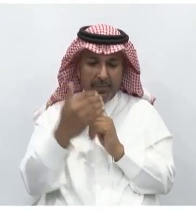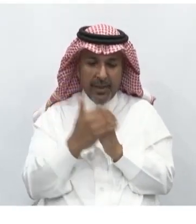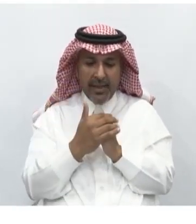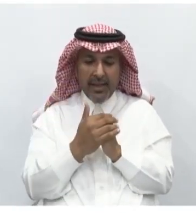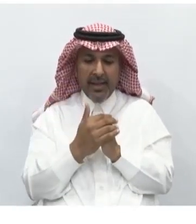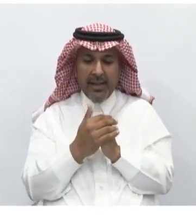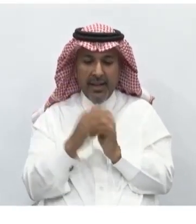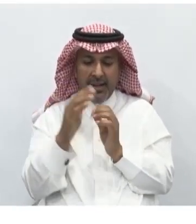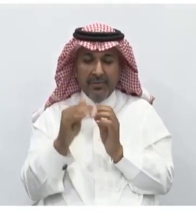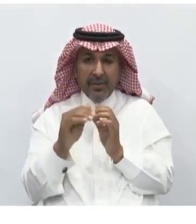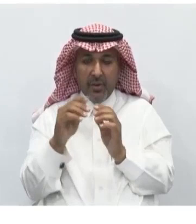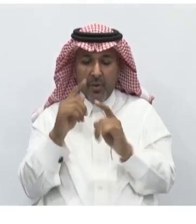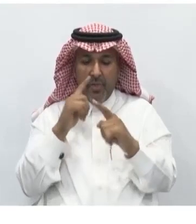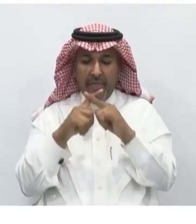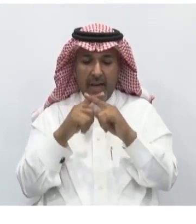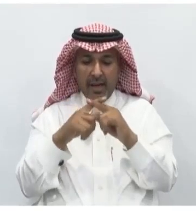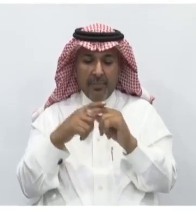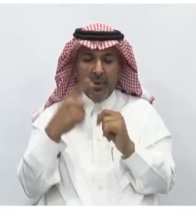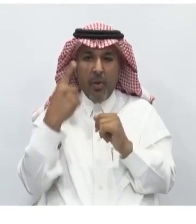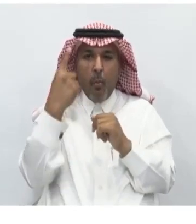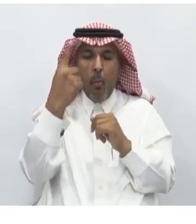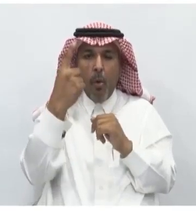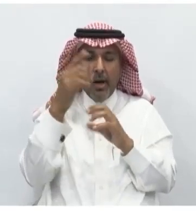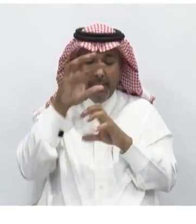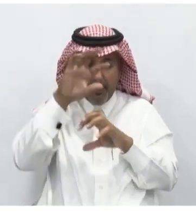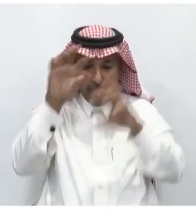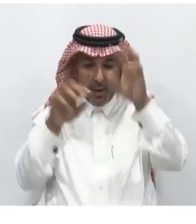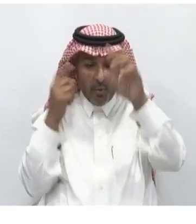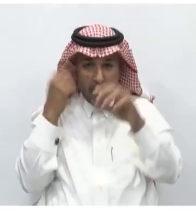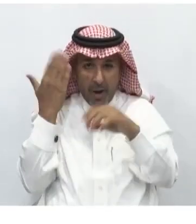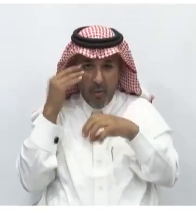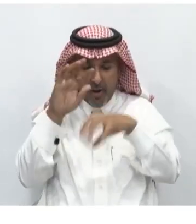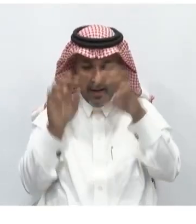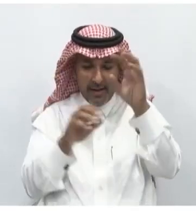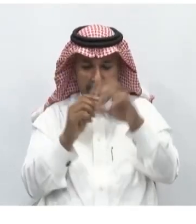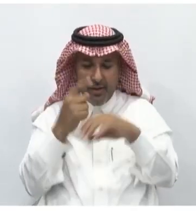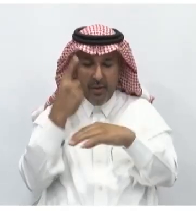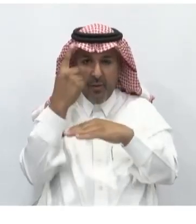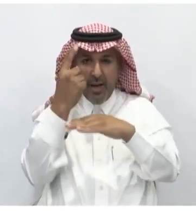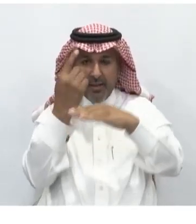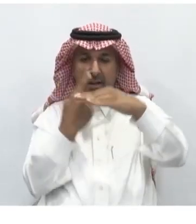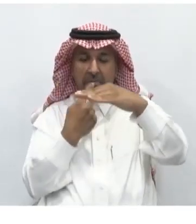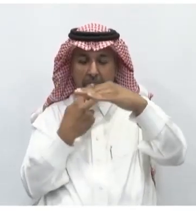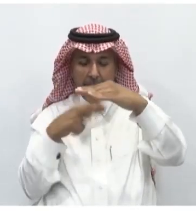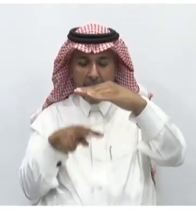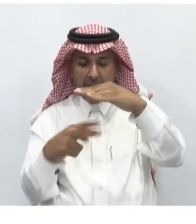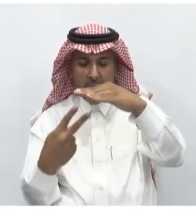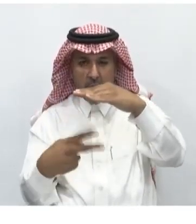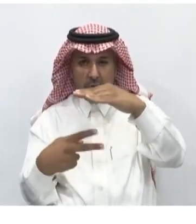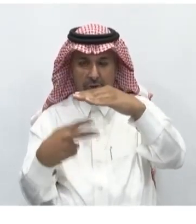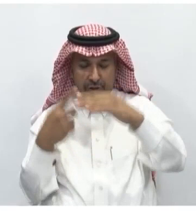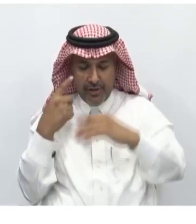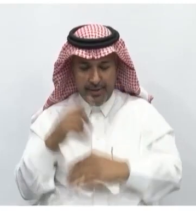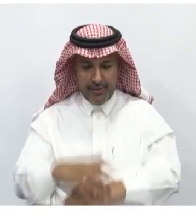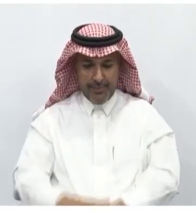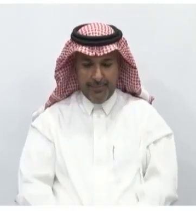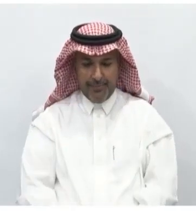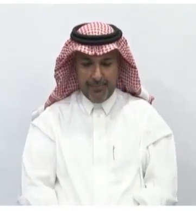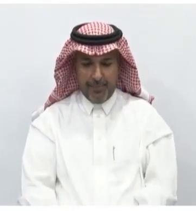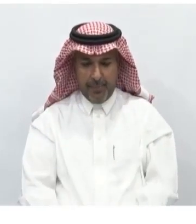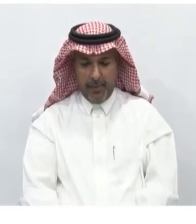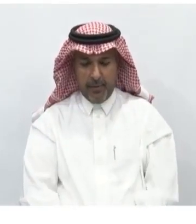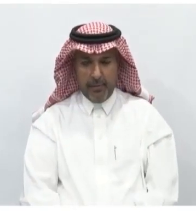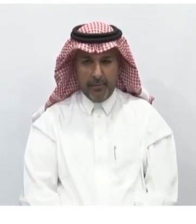من كبريتات المغنيسيوم مضروبة في مقلوب الكتلة المولية واحد مول من كبريتات المغنيسيوم على الكتلة